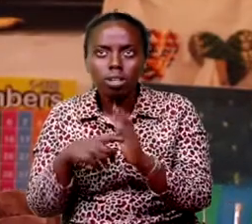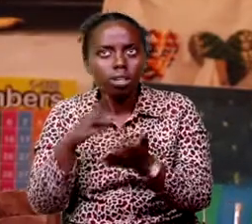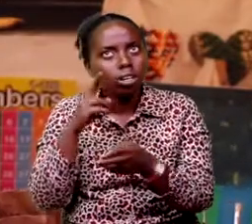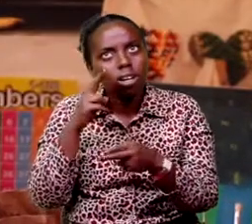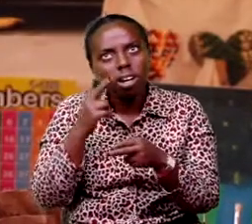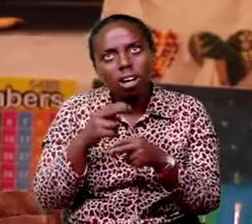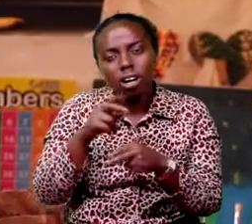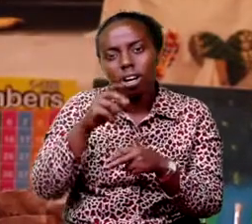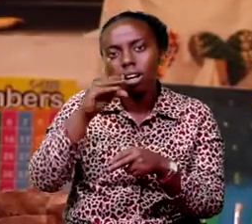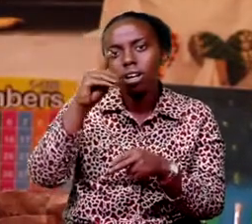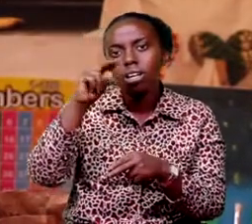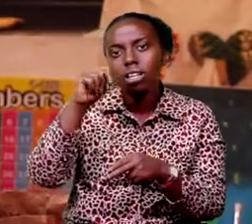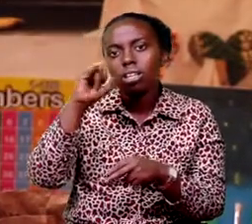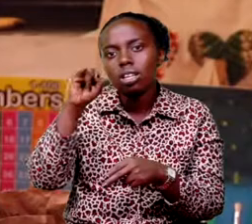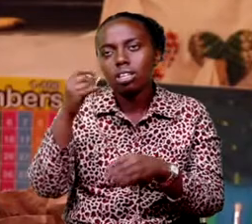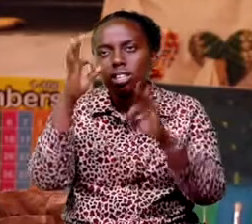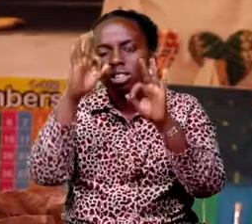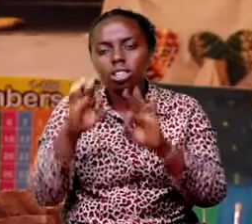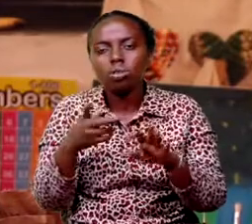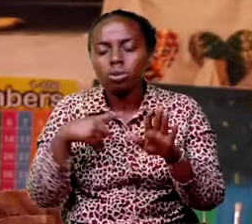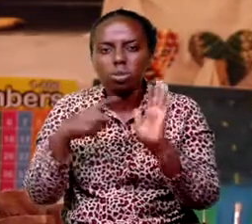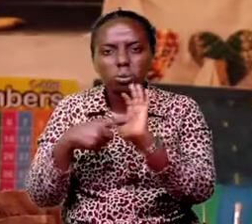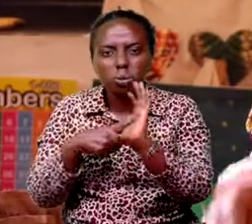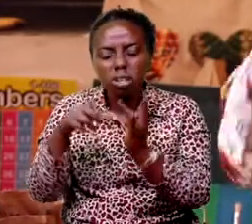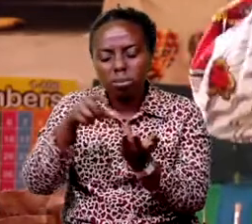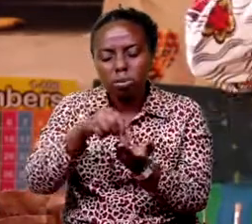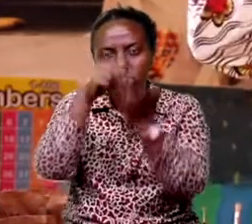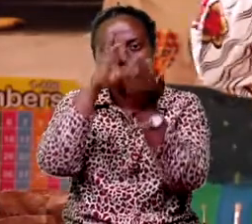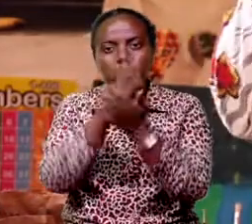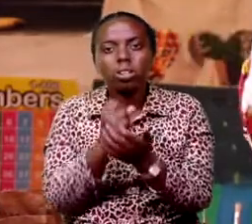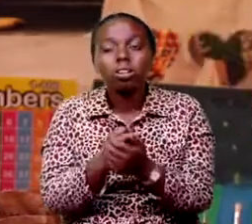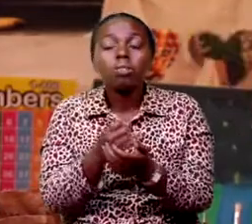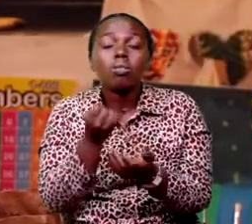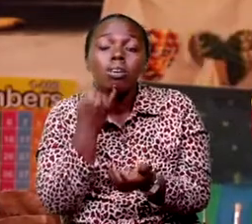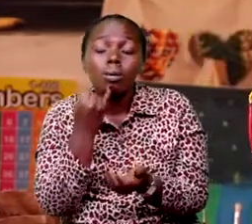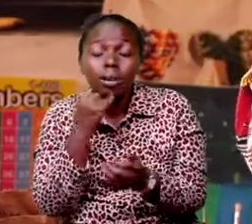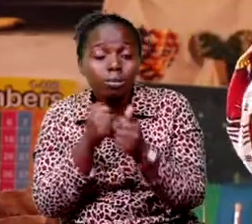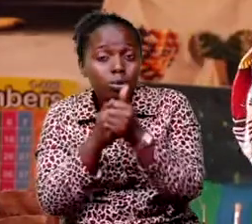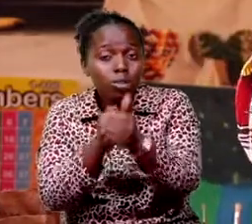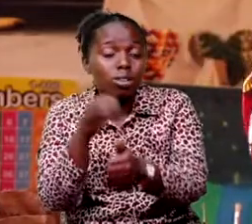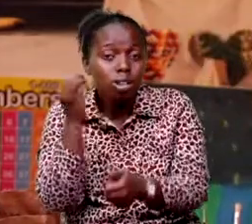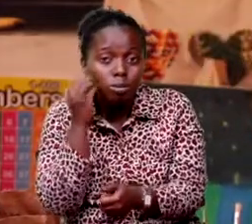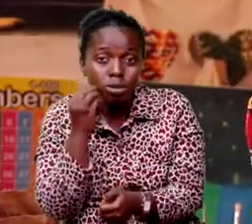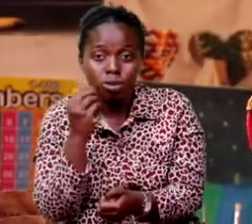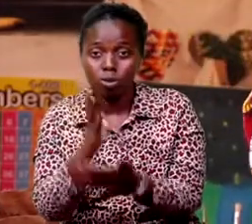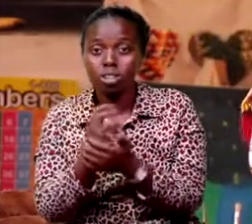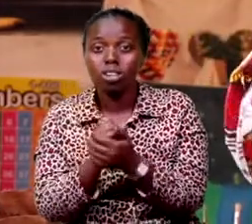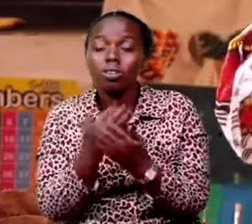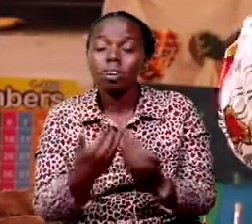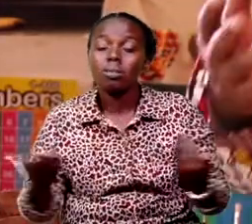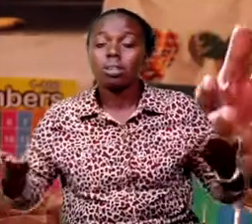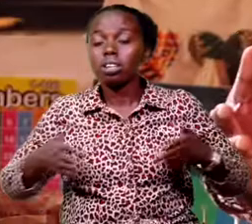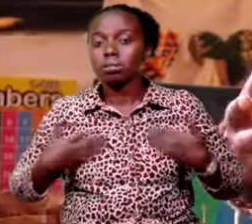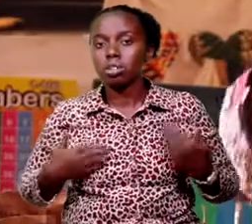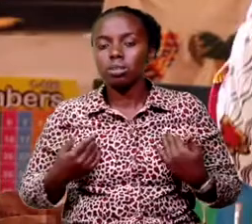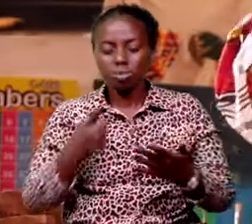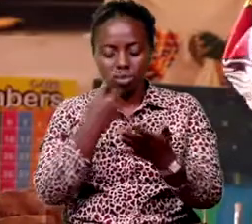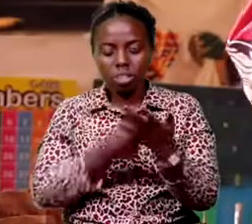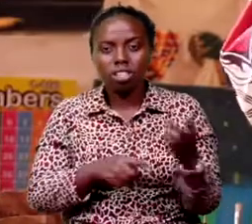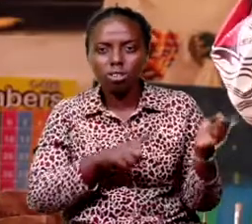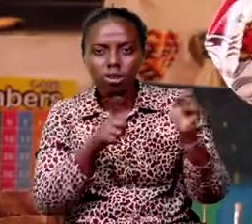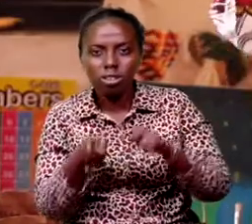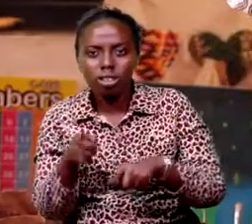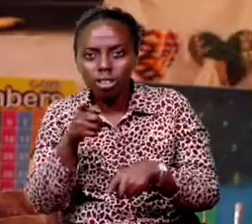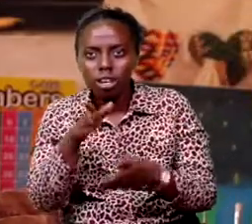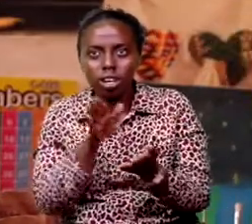nka Tonto Dani, ni iki ugiye kutwereka cy'umwihariko abana kugira ngo bagukurikiranye mu rugo, kugira ngo abana bishime? Ni iki watuzaniye wowe